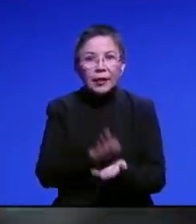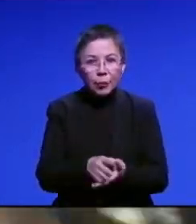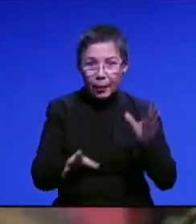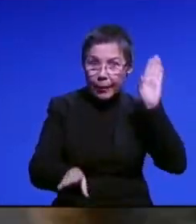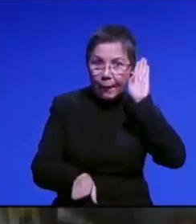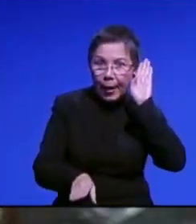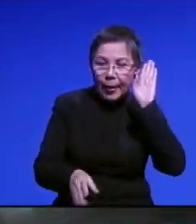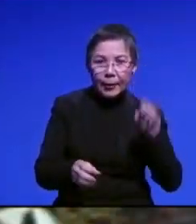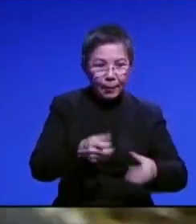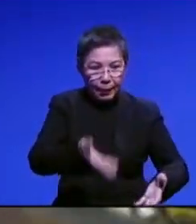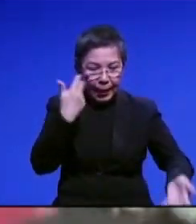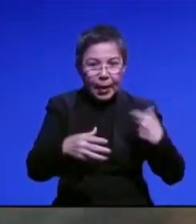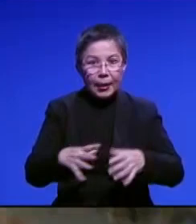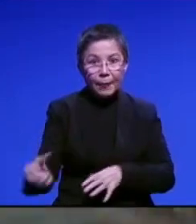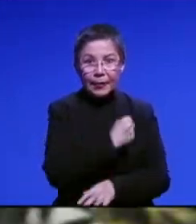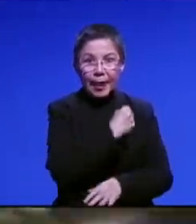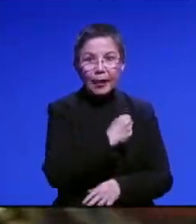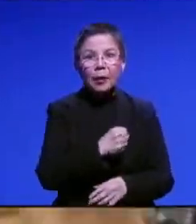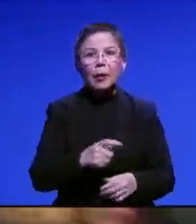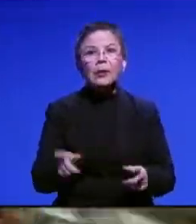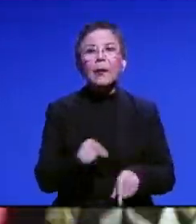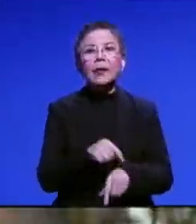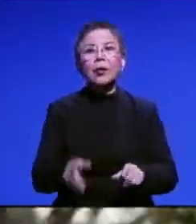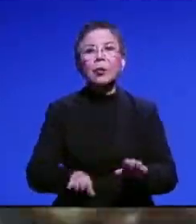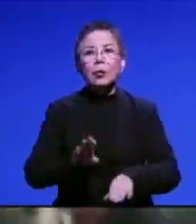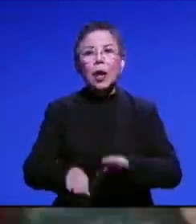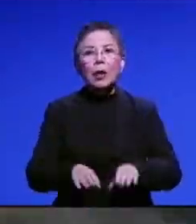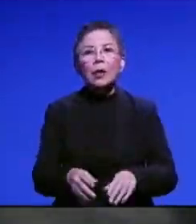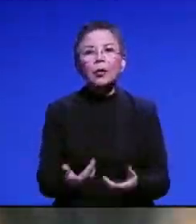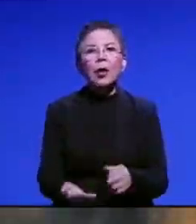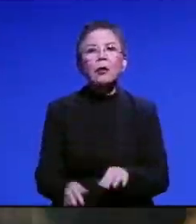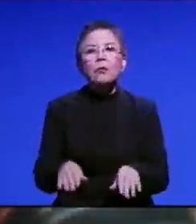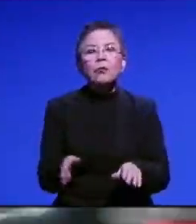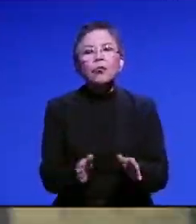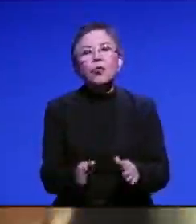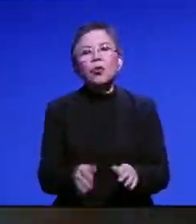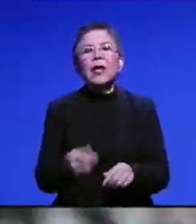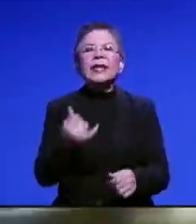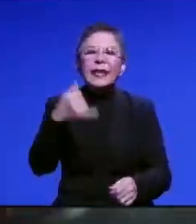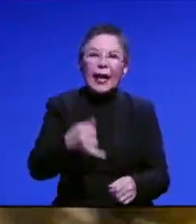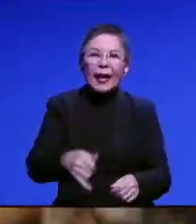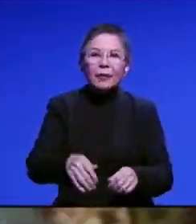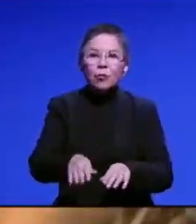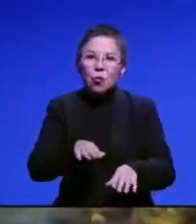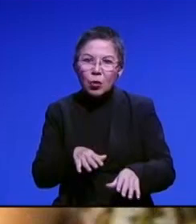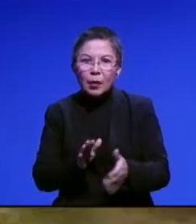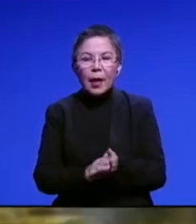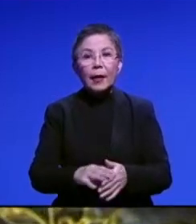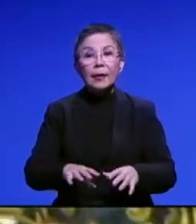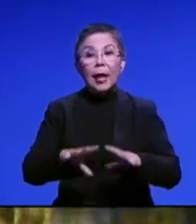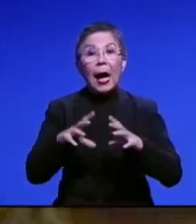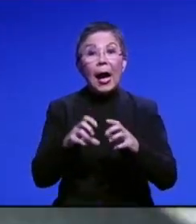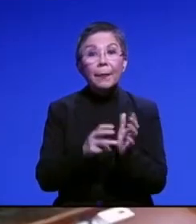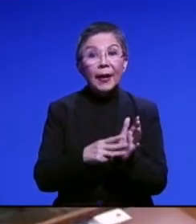penyadapan, penggeledahan, serta penyitaan dinilai sebagai langkah mundur. Sementara Direktur Eksekutif Amnesty